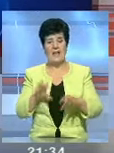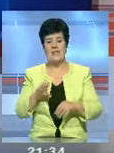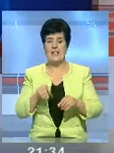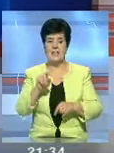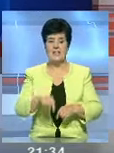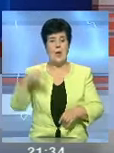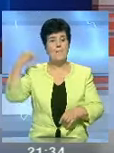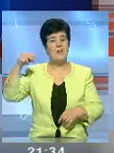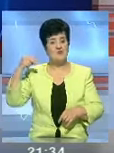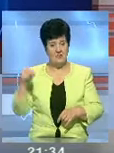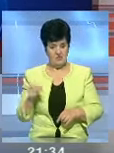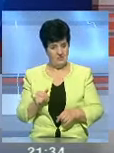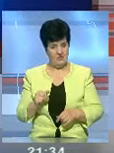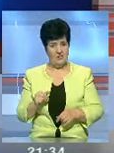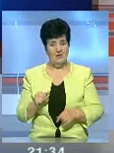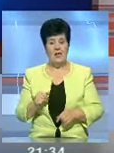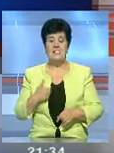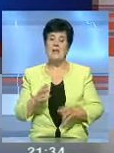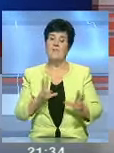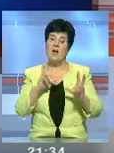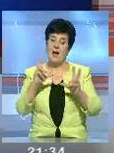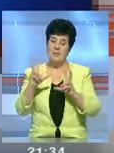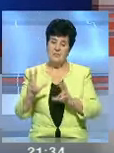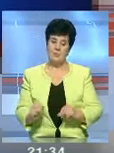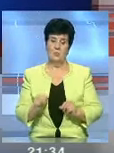să vă asigur pe